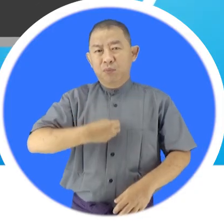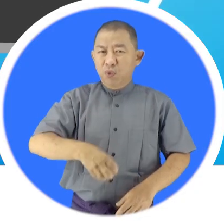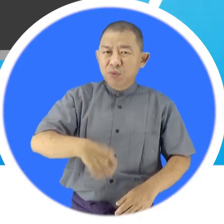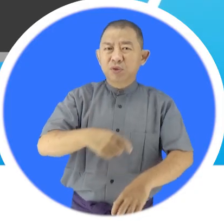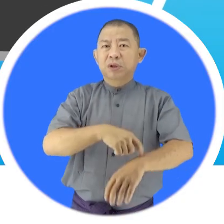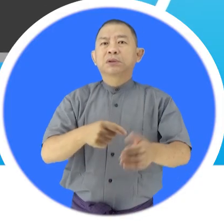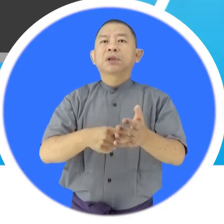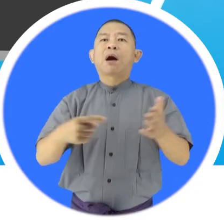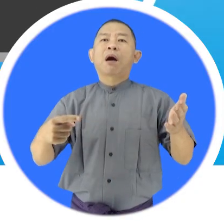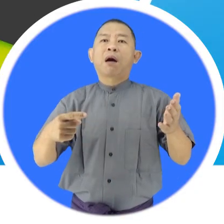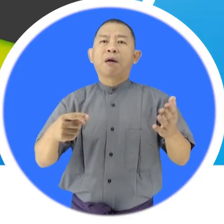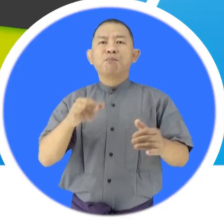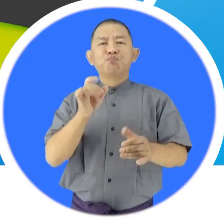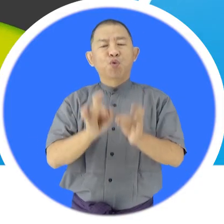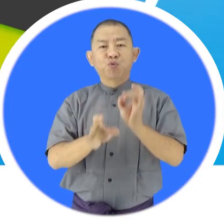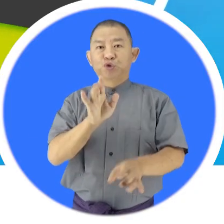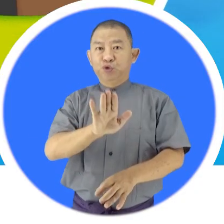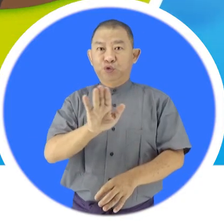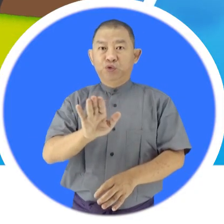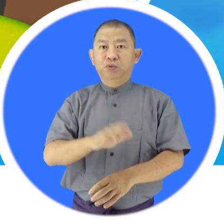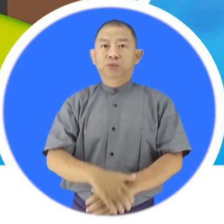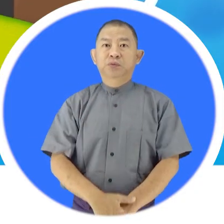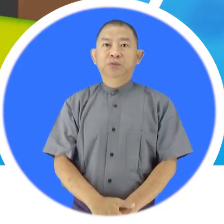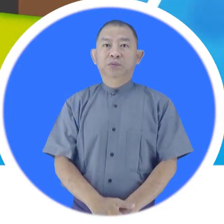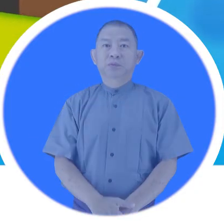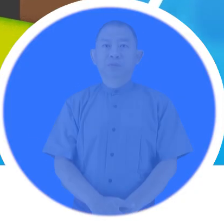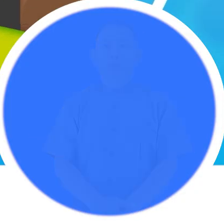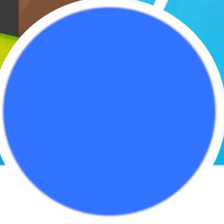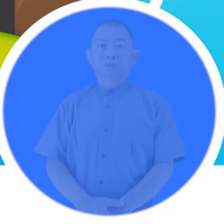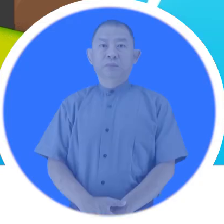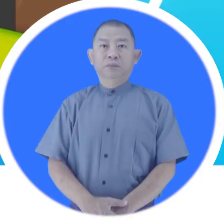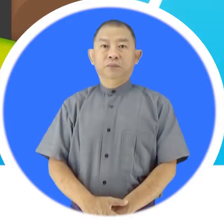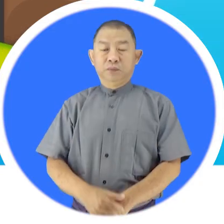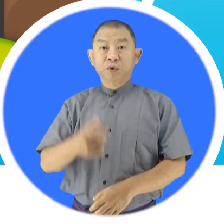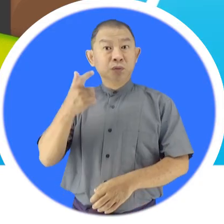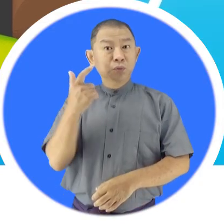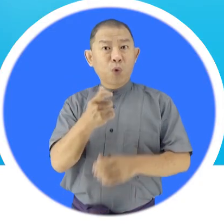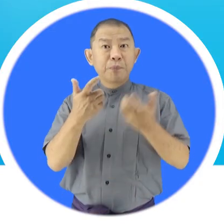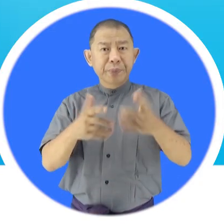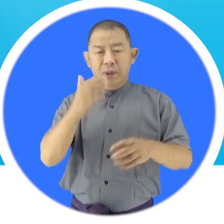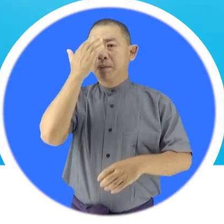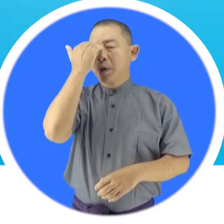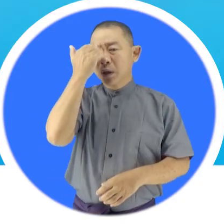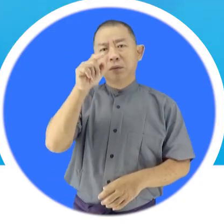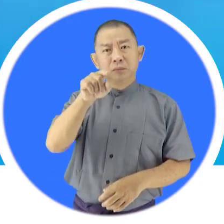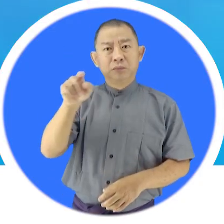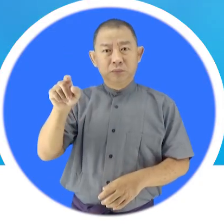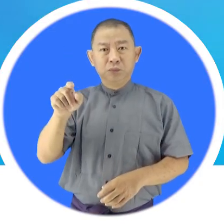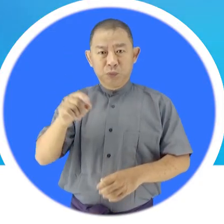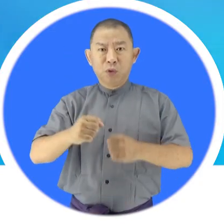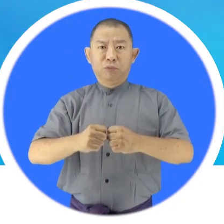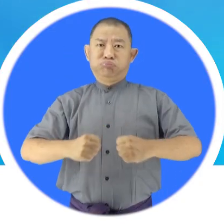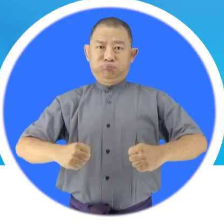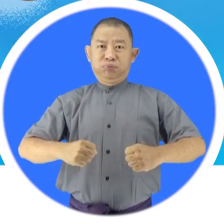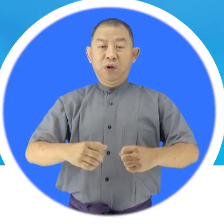ကြပါတယ်ပုံမှန်အားဖြင့်တော့2ကီလိုကနေ5ကီလိုလောက်အထိတက်နိုင်ပါတယ်အချို့မျိုးသမီးတွေမှာဆိုရင်ခေါင်းကိုက်တာခေါင်းမူတာဝမ်းပိုင်မအီမ